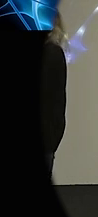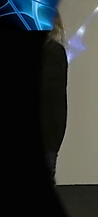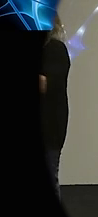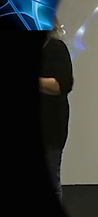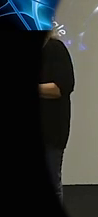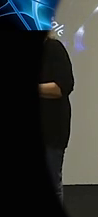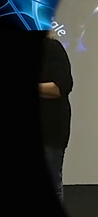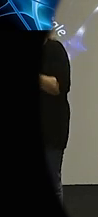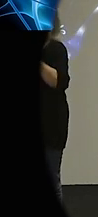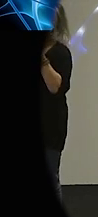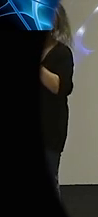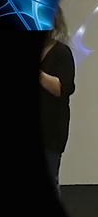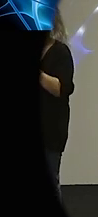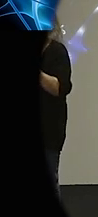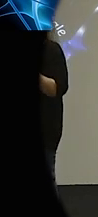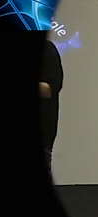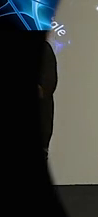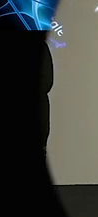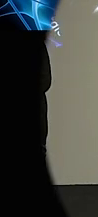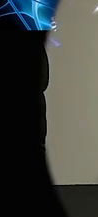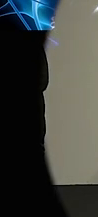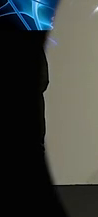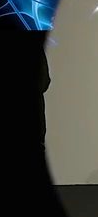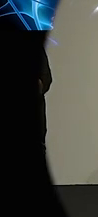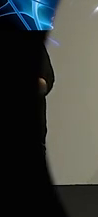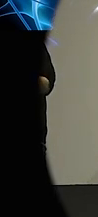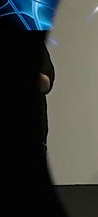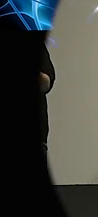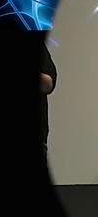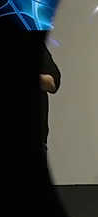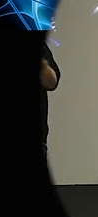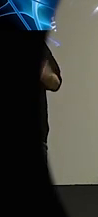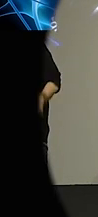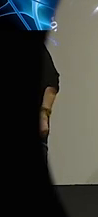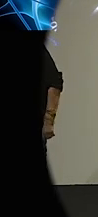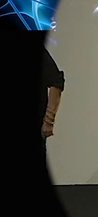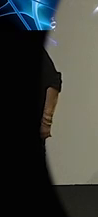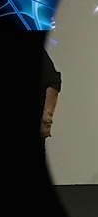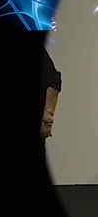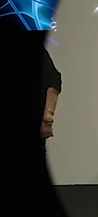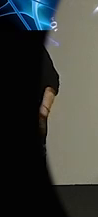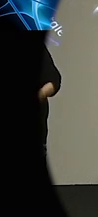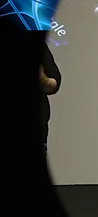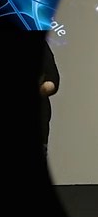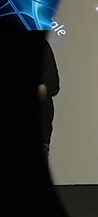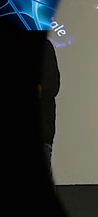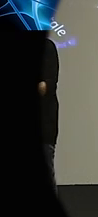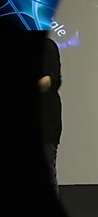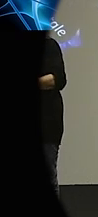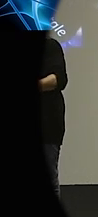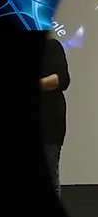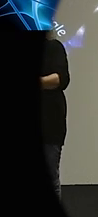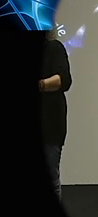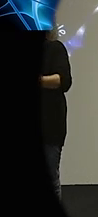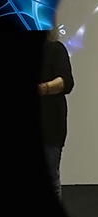question, j'ai trouvé ça très intéressant, les résultats, et puis on voit les retombées, hein, l'impact positif. Moi, je me pose